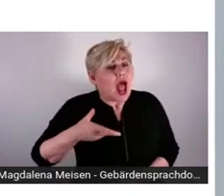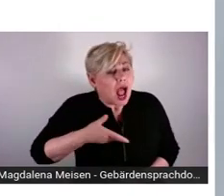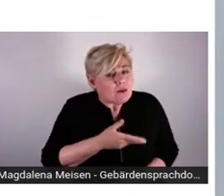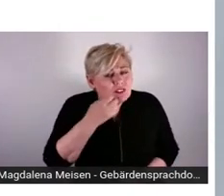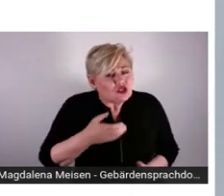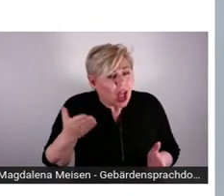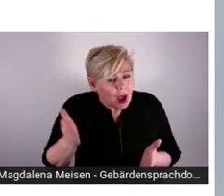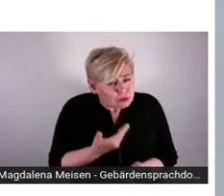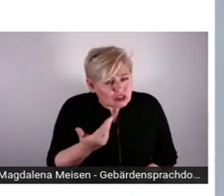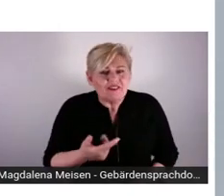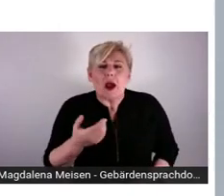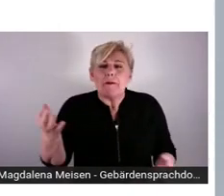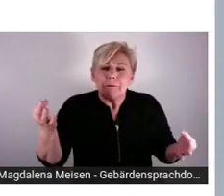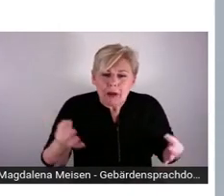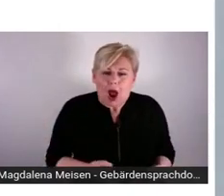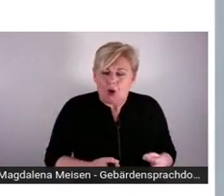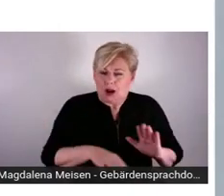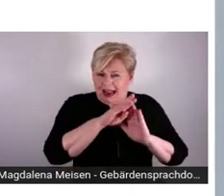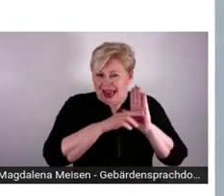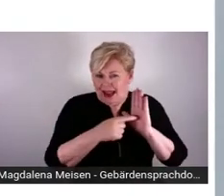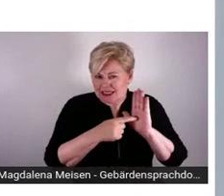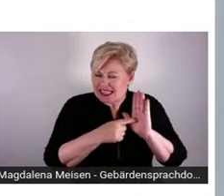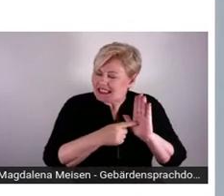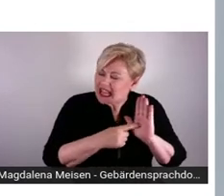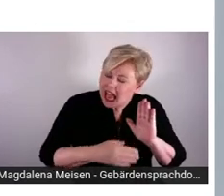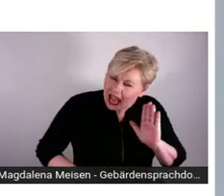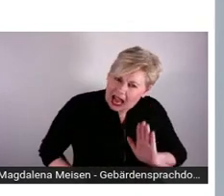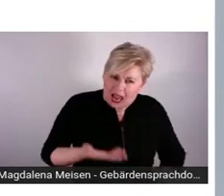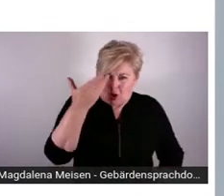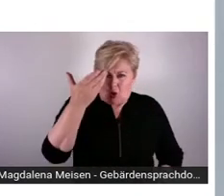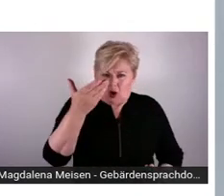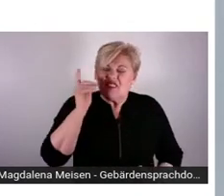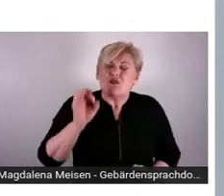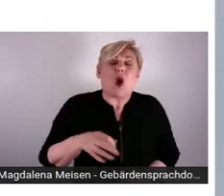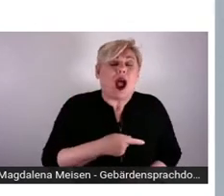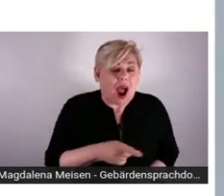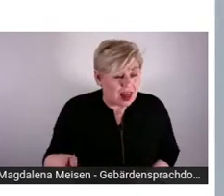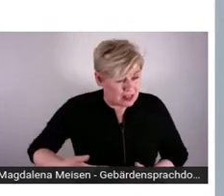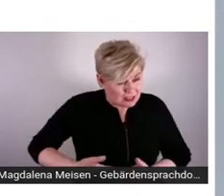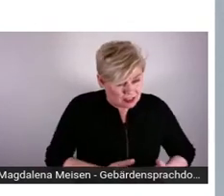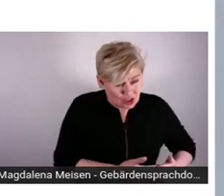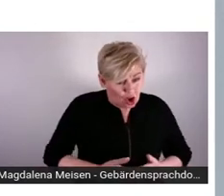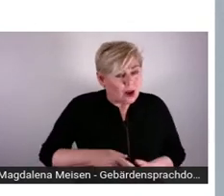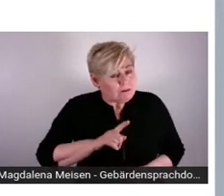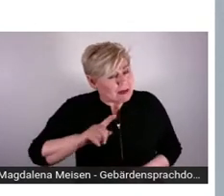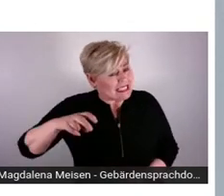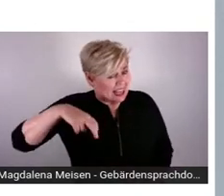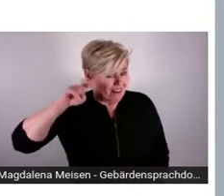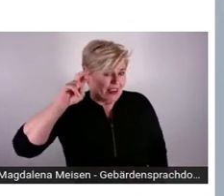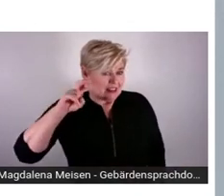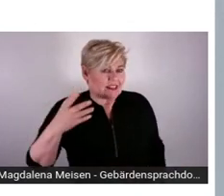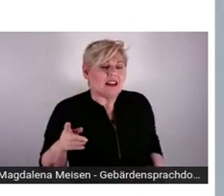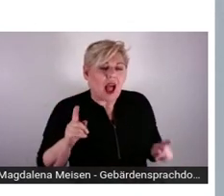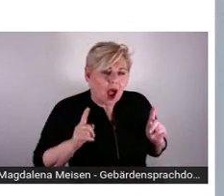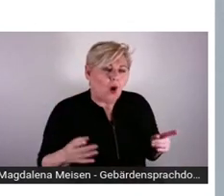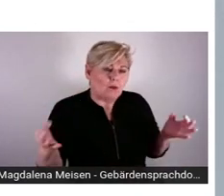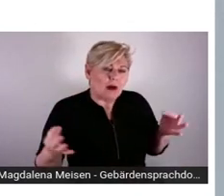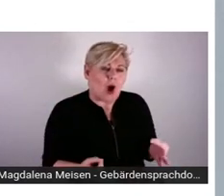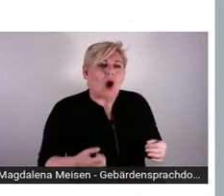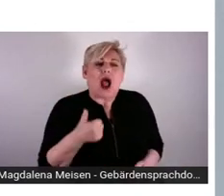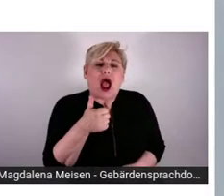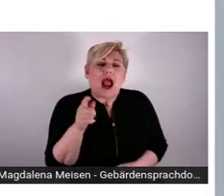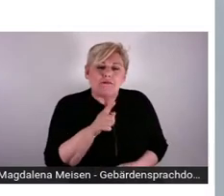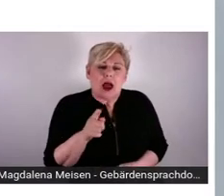wir ganz dringend eine Regelsatzerhöhung für alle, und zwar vom Säugling bis zum Erwachsenen. Wir brauchen zudem eine